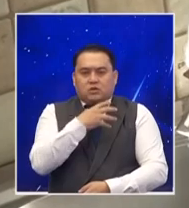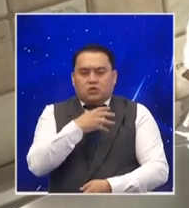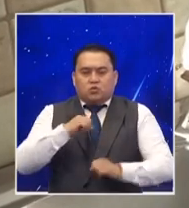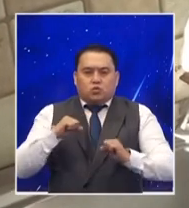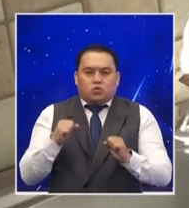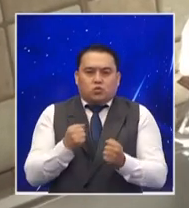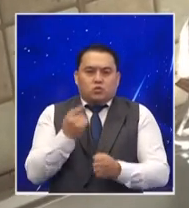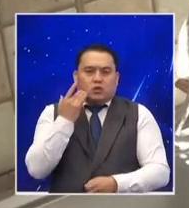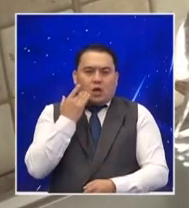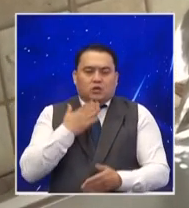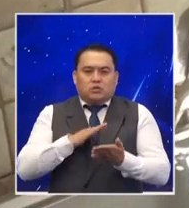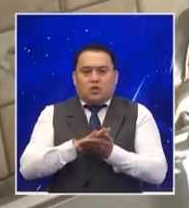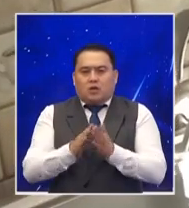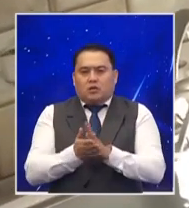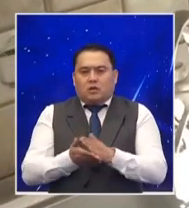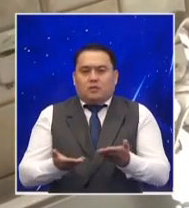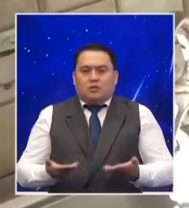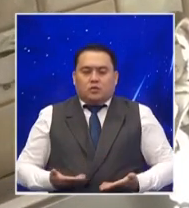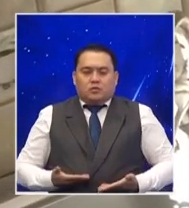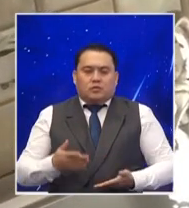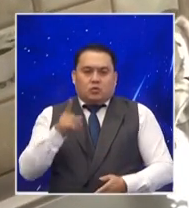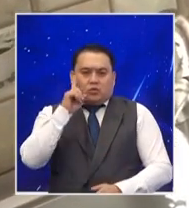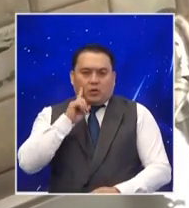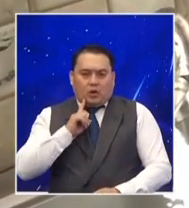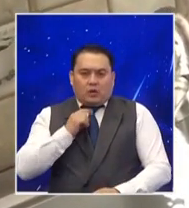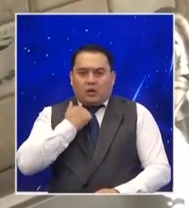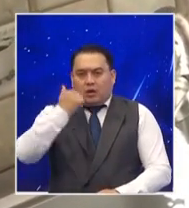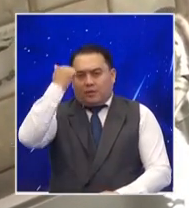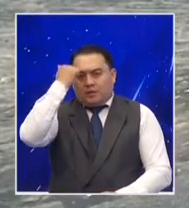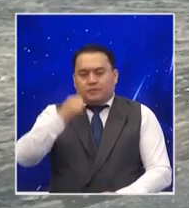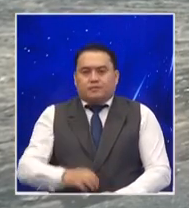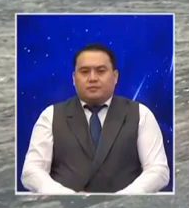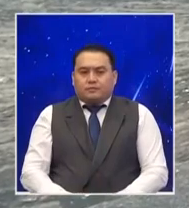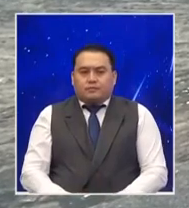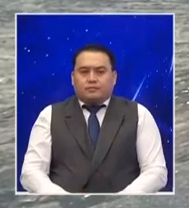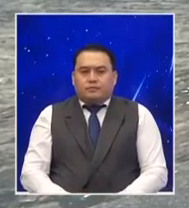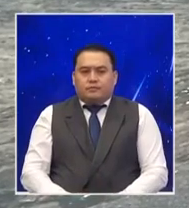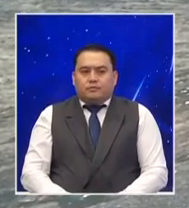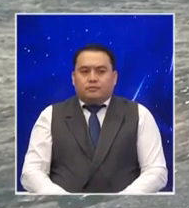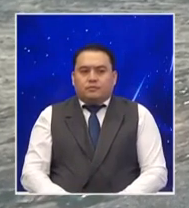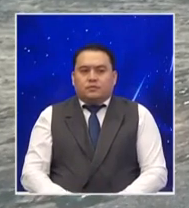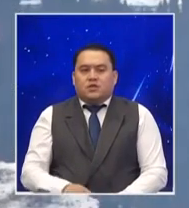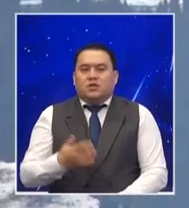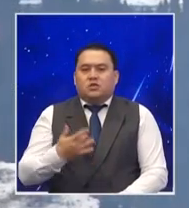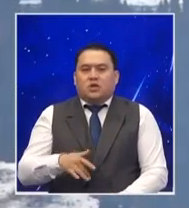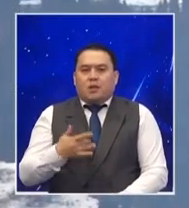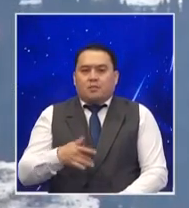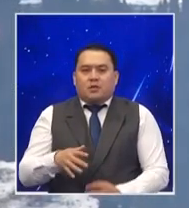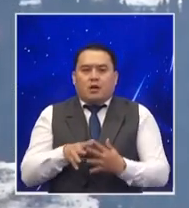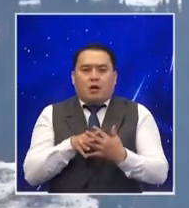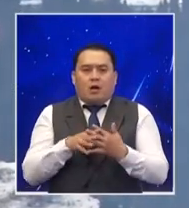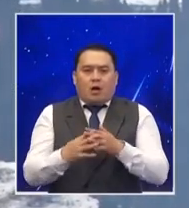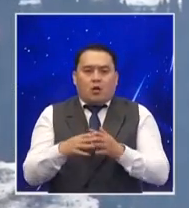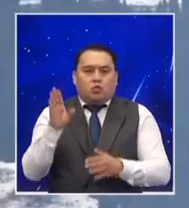суда. Өзіміздің жағдайымызға байланысты бәрін қосып алдық. Рахметіміз шексіз. Байынқолдың бойындағы Жамбыл ауылында өмірі ауыз су